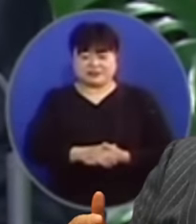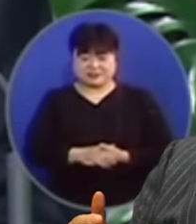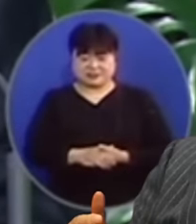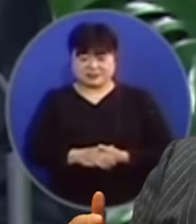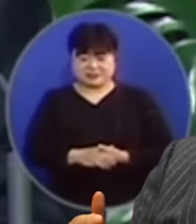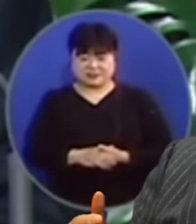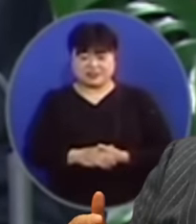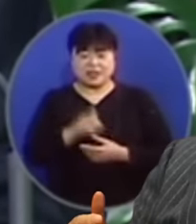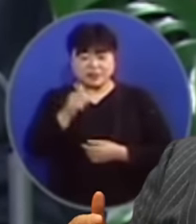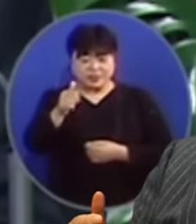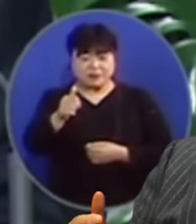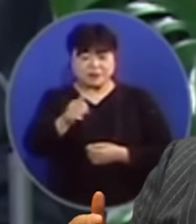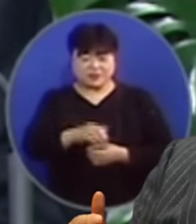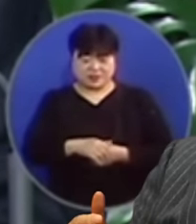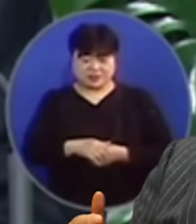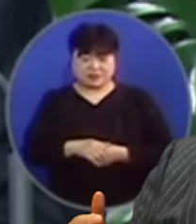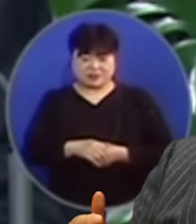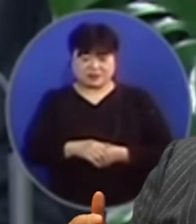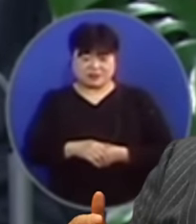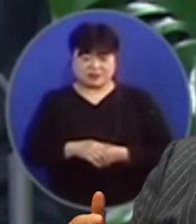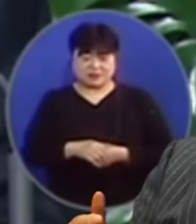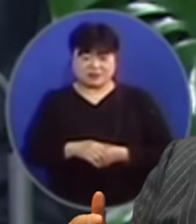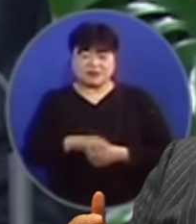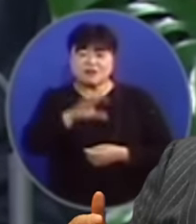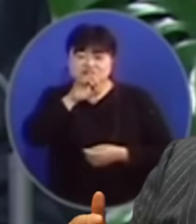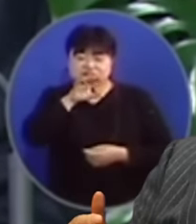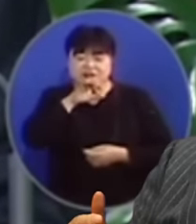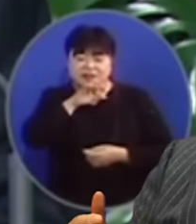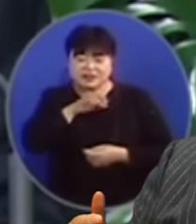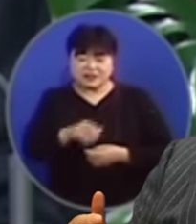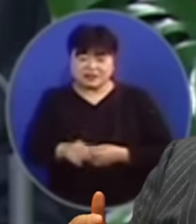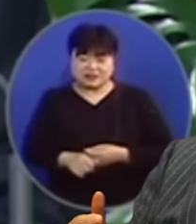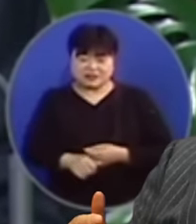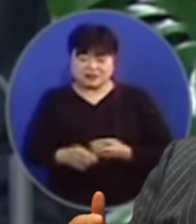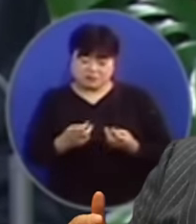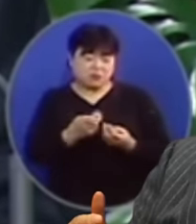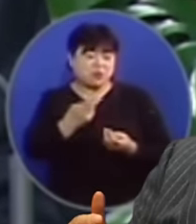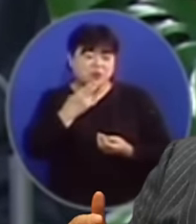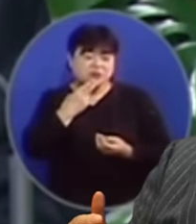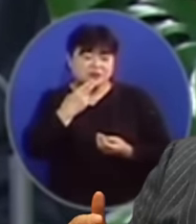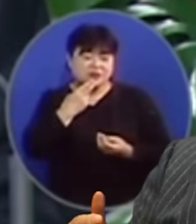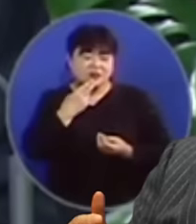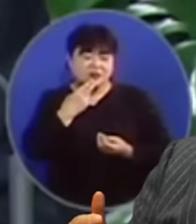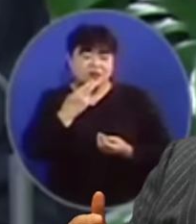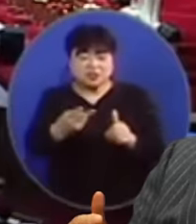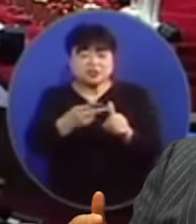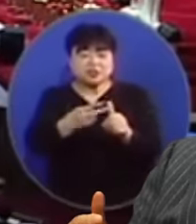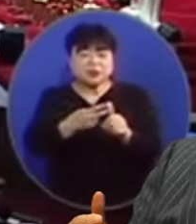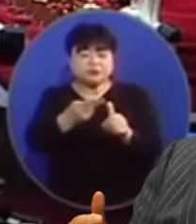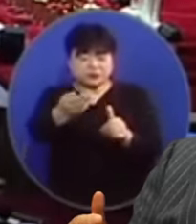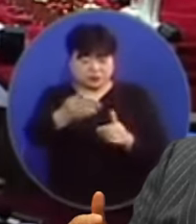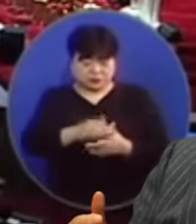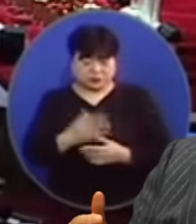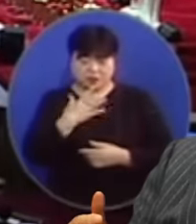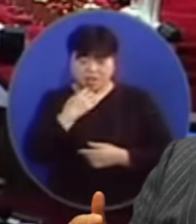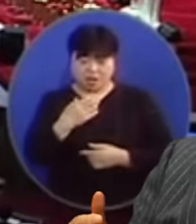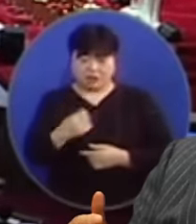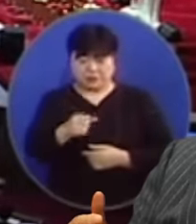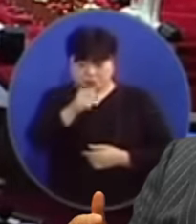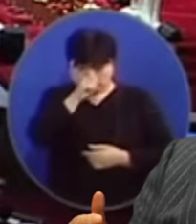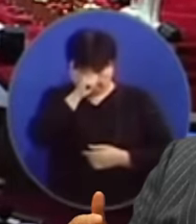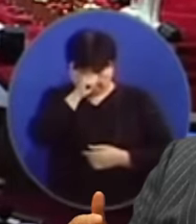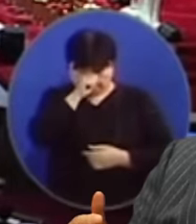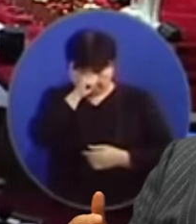하도 남편이 욱박지르니까 별 도리 없이 그렇게 말할 수밖에 없는데 아브라함이